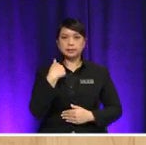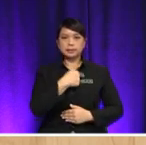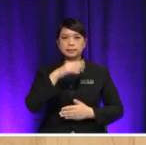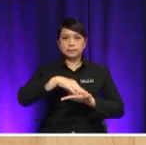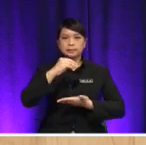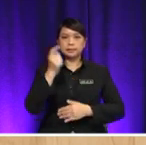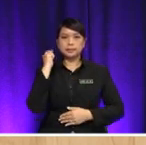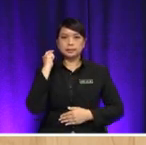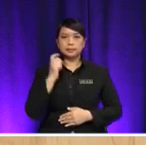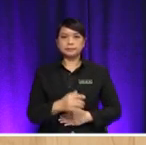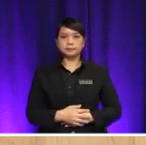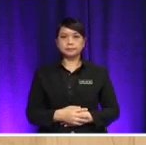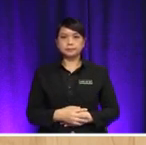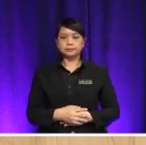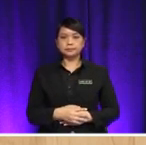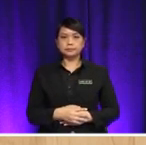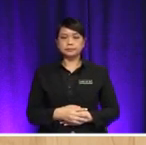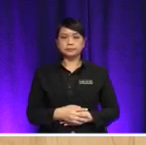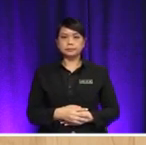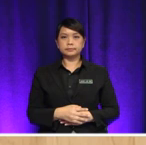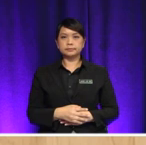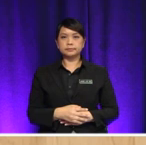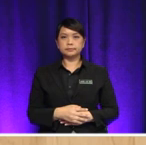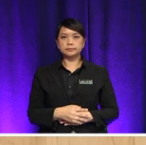contoh dengan menggunakan form ini Kita coba